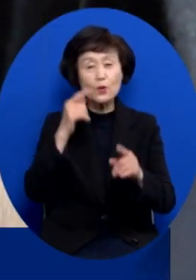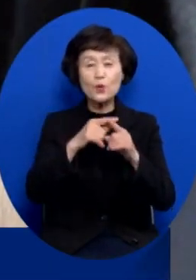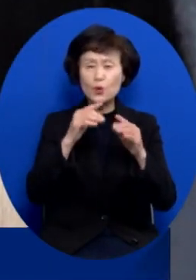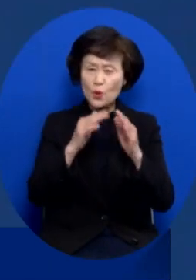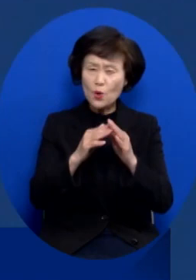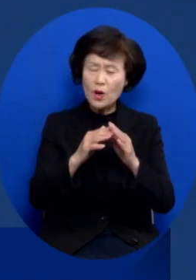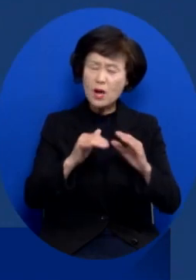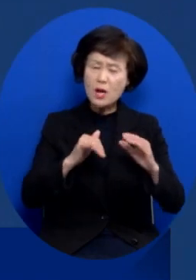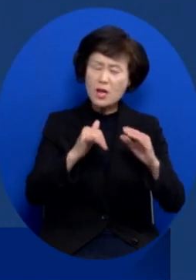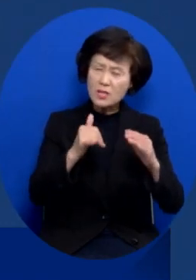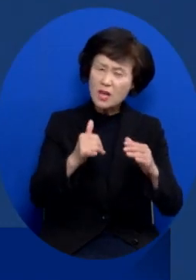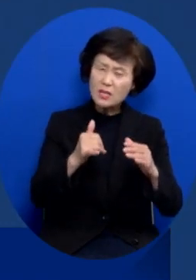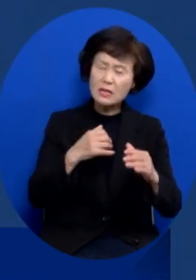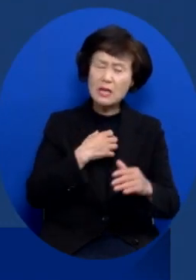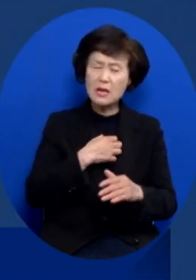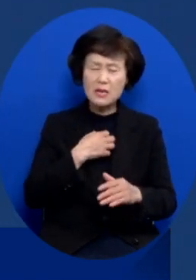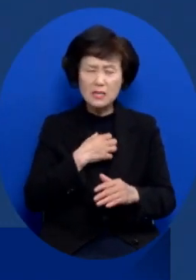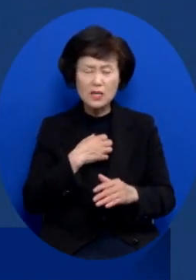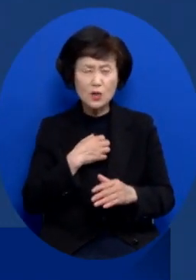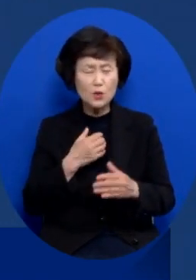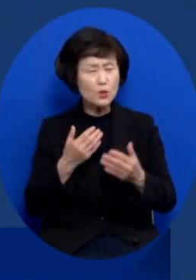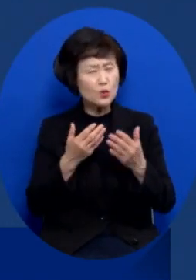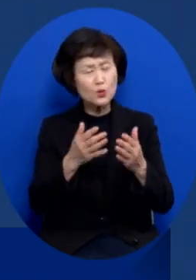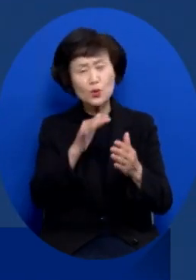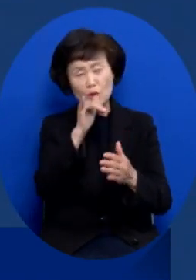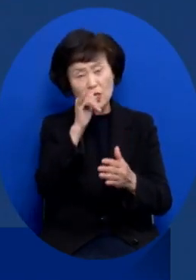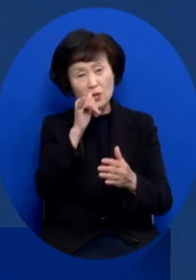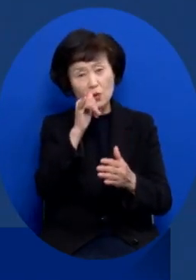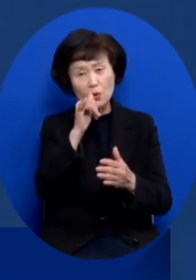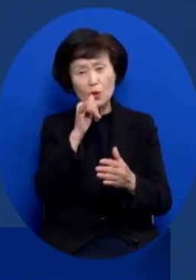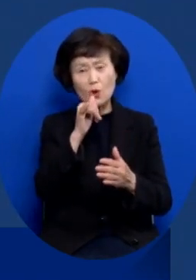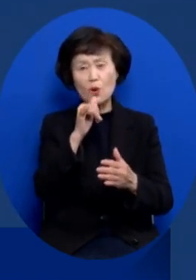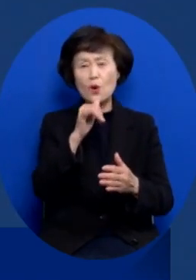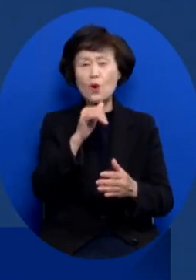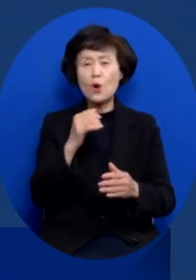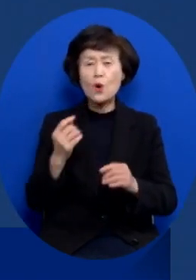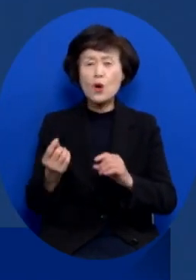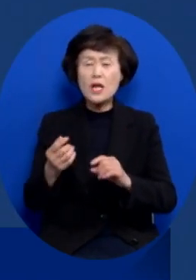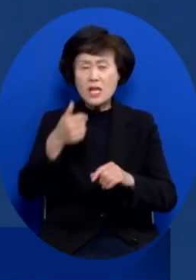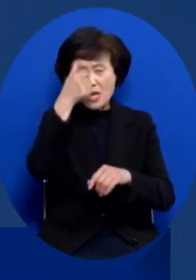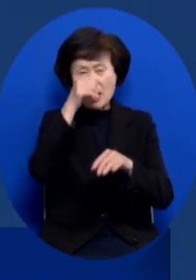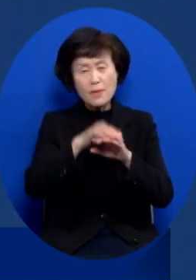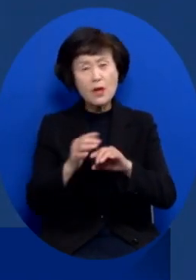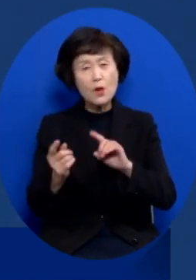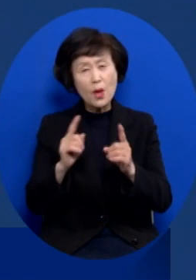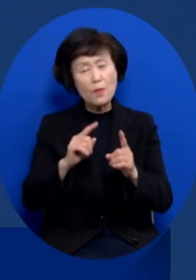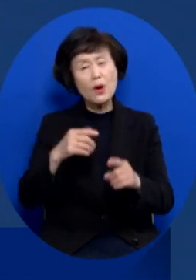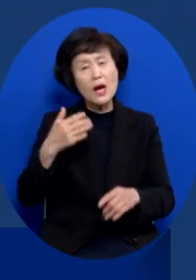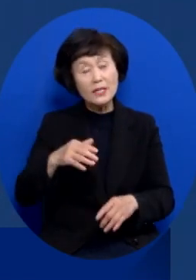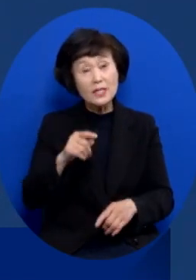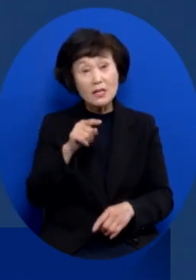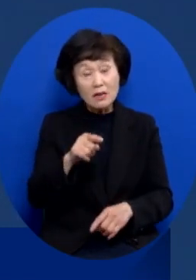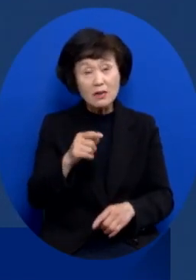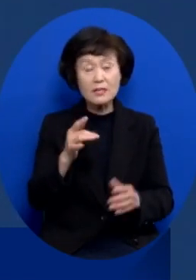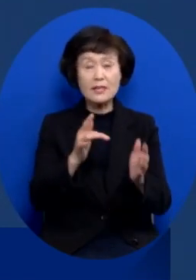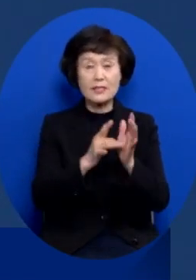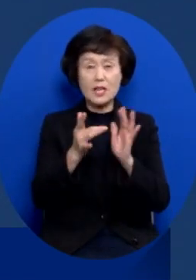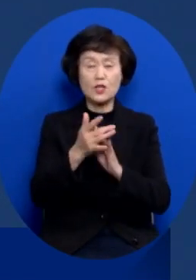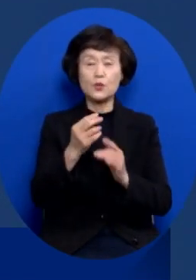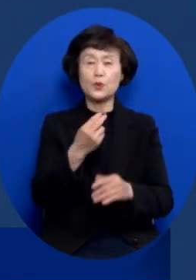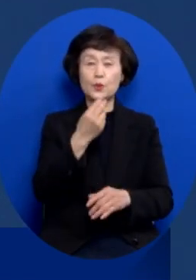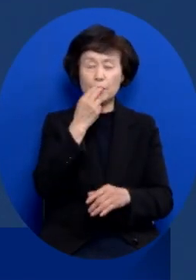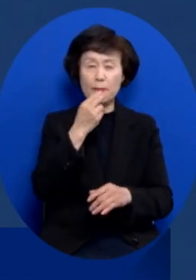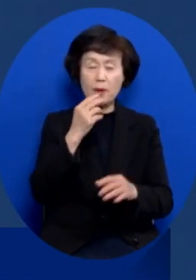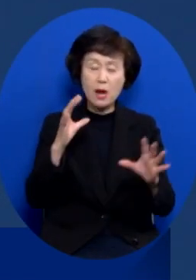근심거리가 되고 예배가 회복되지 못하는 것은 바로 예수 생명을